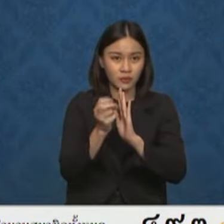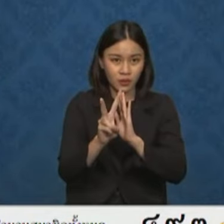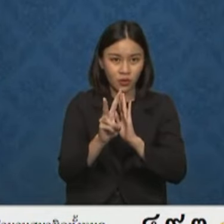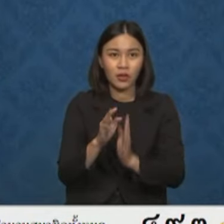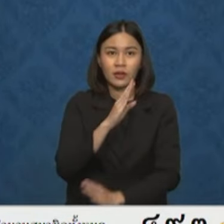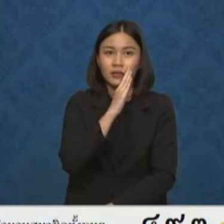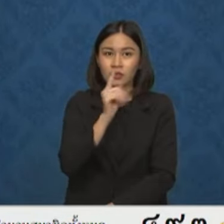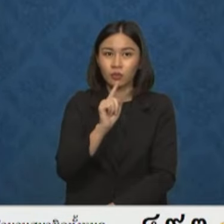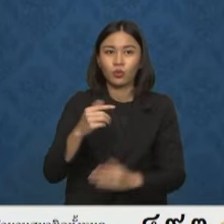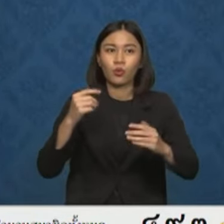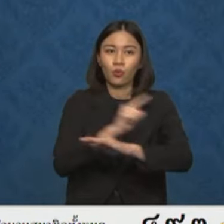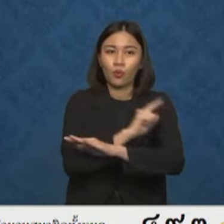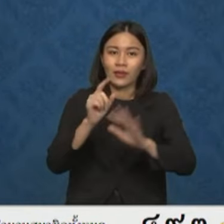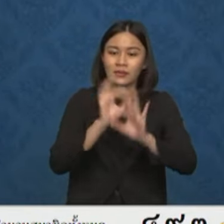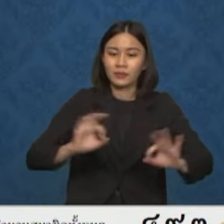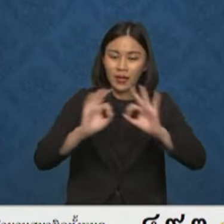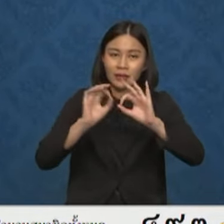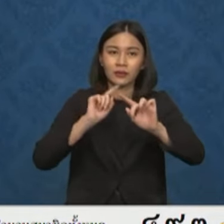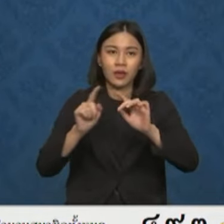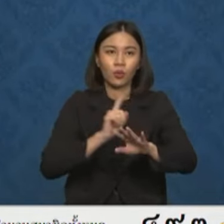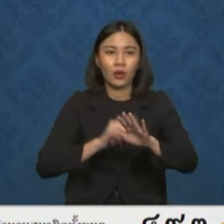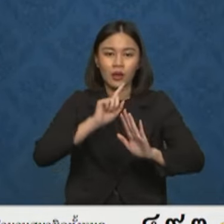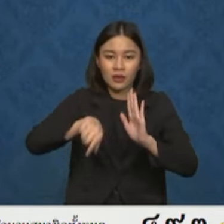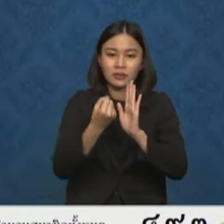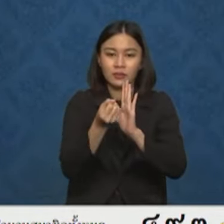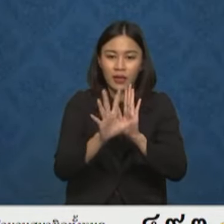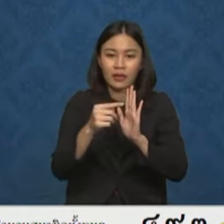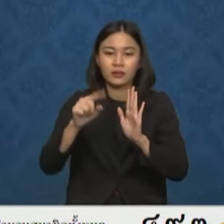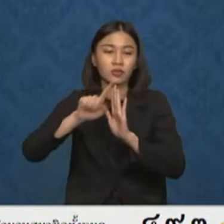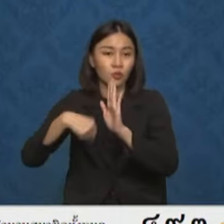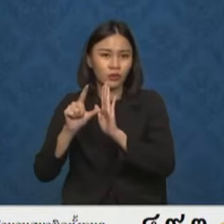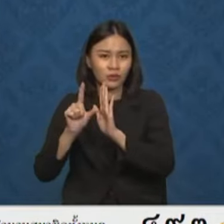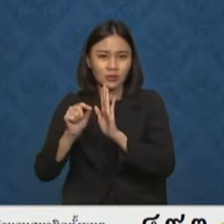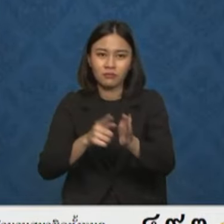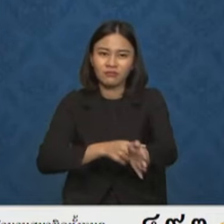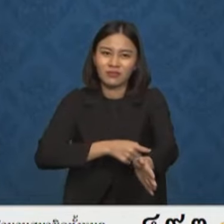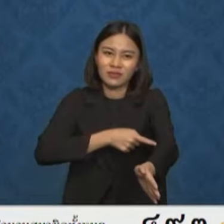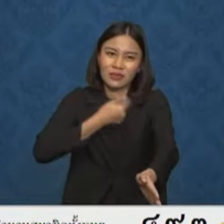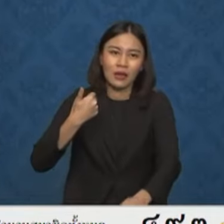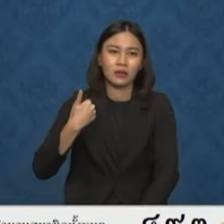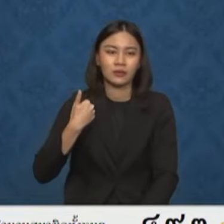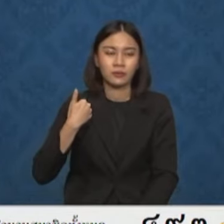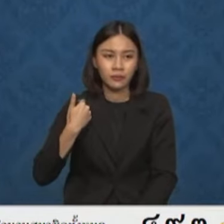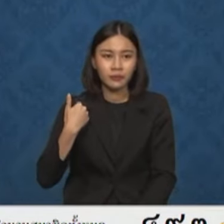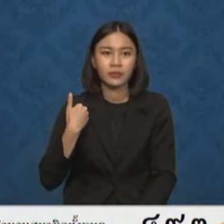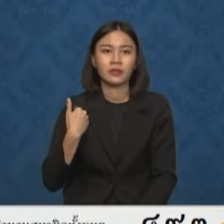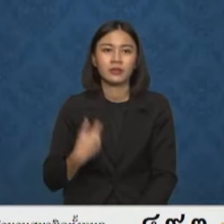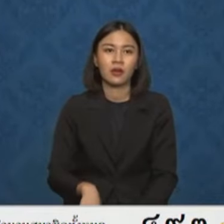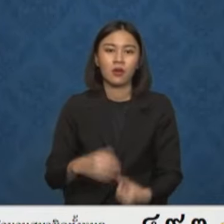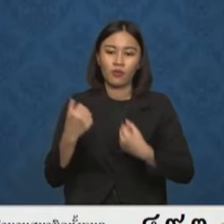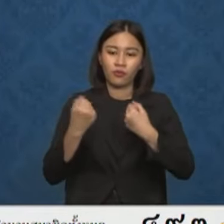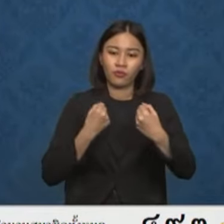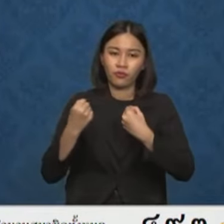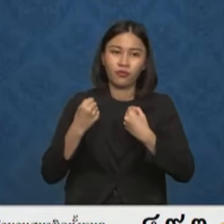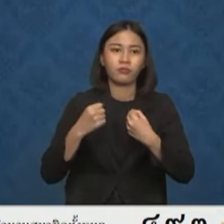ยิงถ้าเป็ช่งเทศการณ์จะใช้เวลาประมาณ 15 ถึ 20 ชั่วโมงซึนานมากครับเรีกได้ว่าใช้เวลาเดินทาง